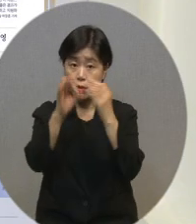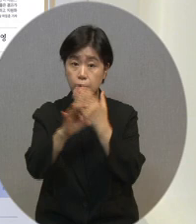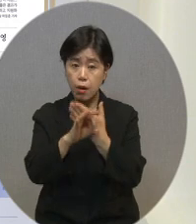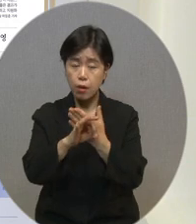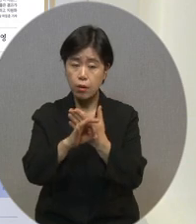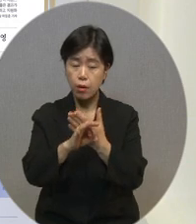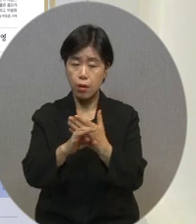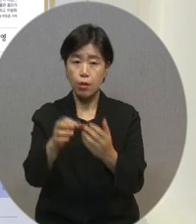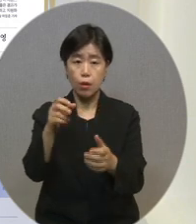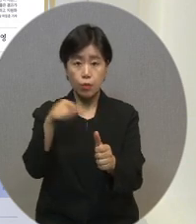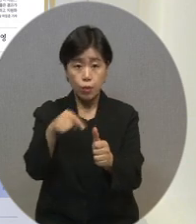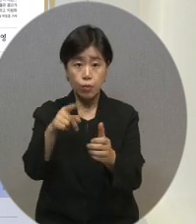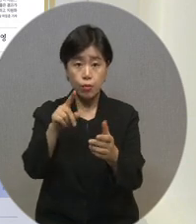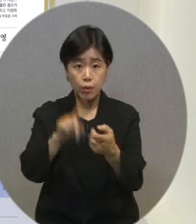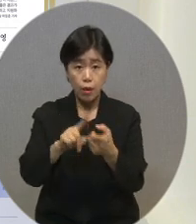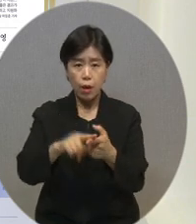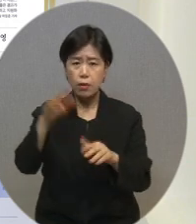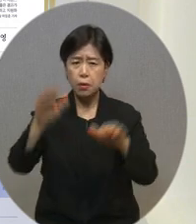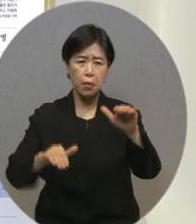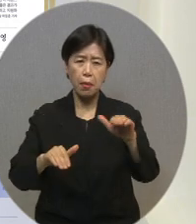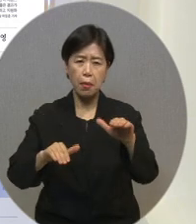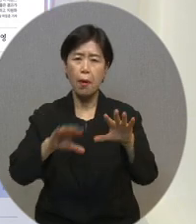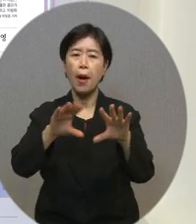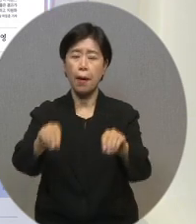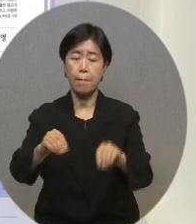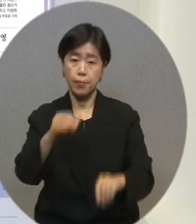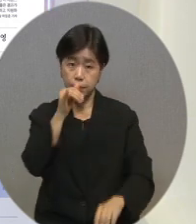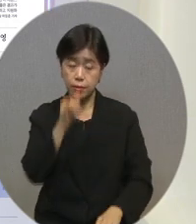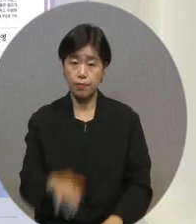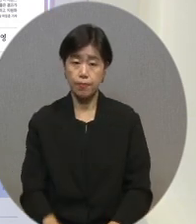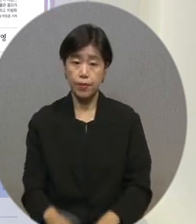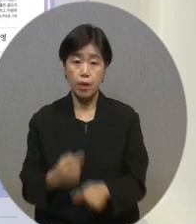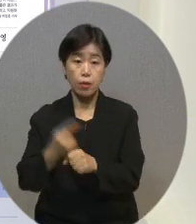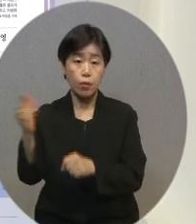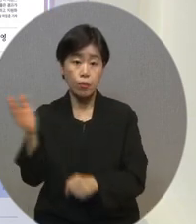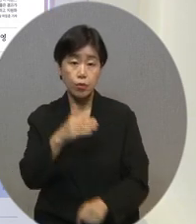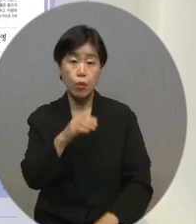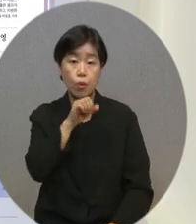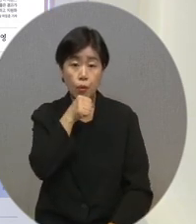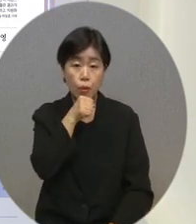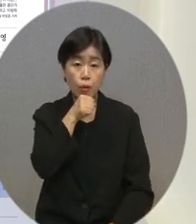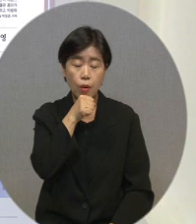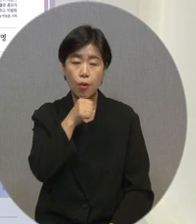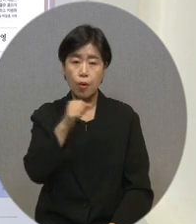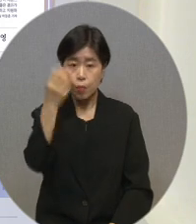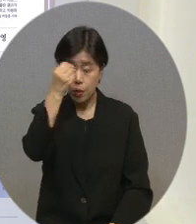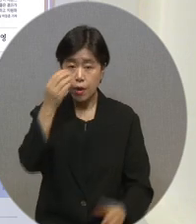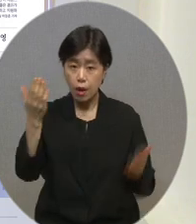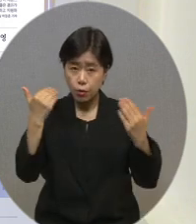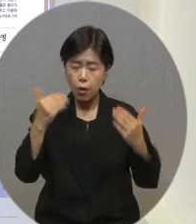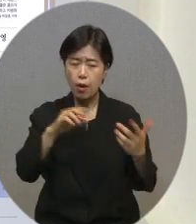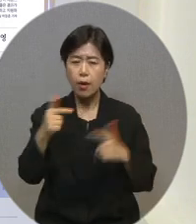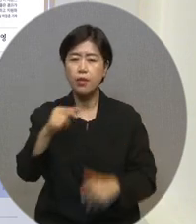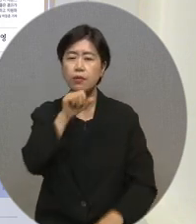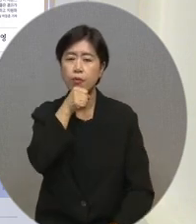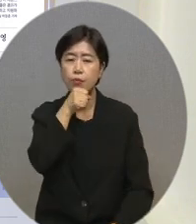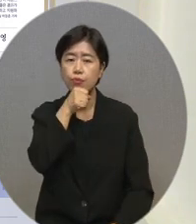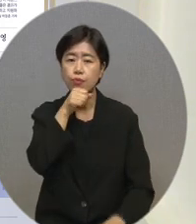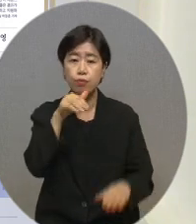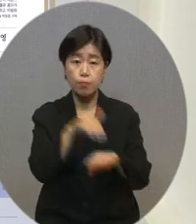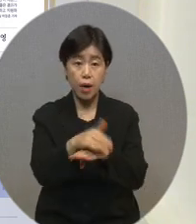차별을 엄격히 금지하고 있습니다 내년부터 고교 학점제가 통합학과 특수학교에서